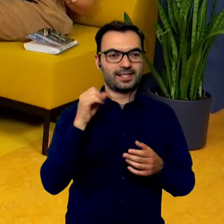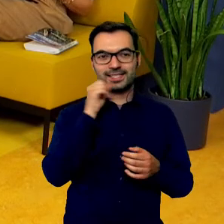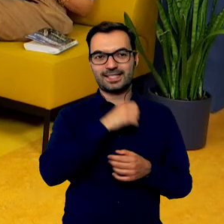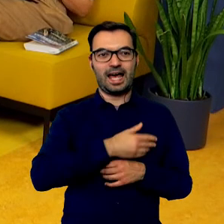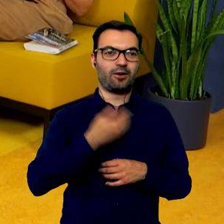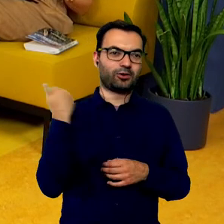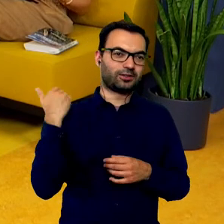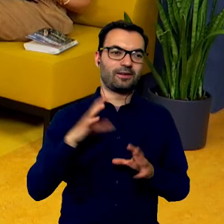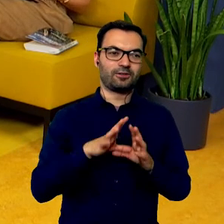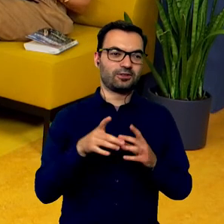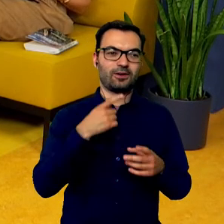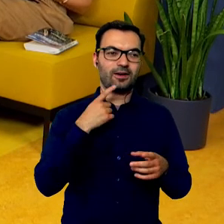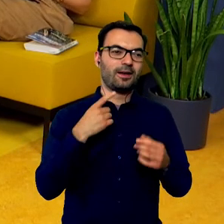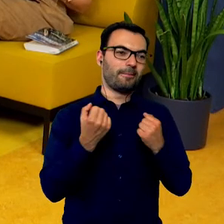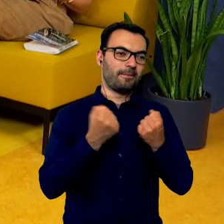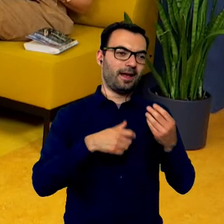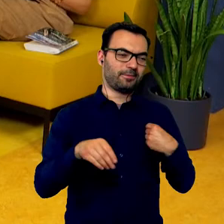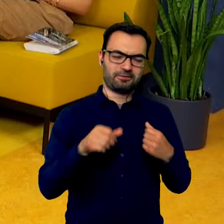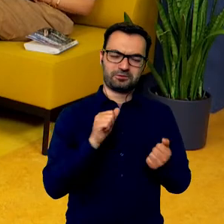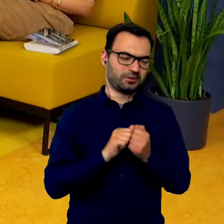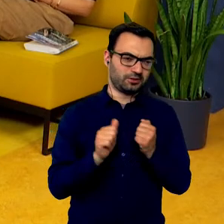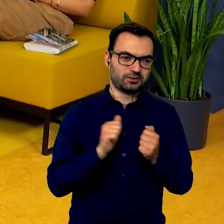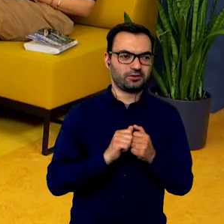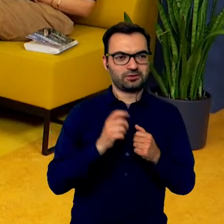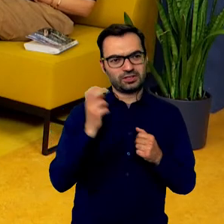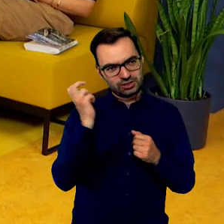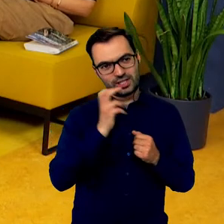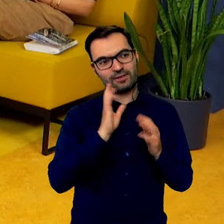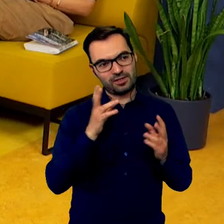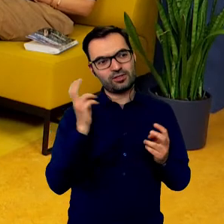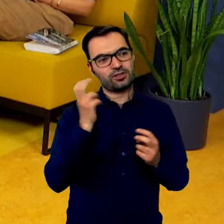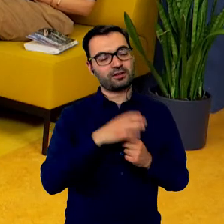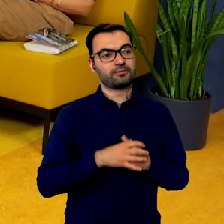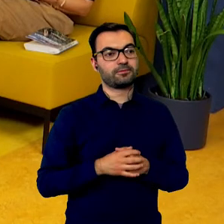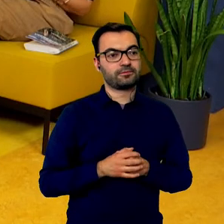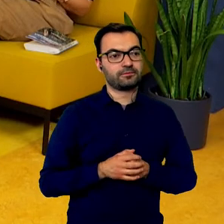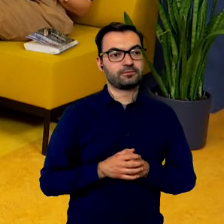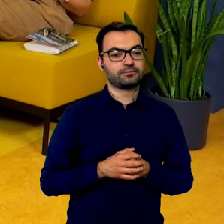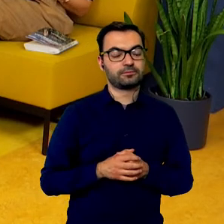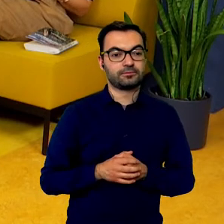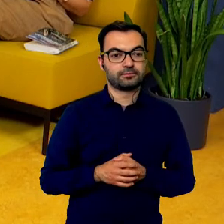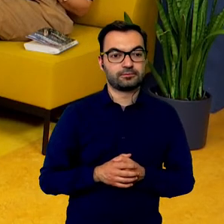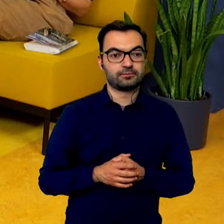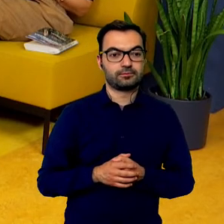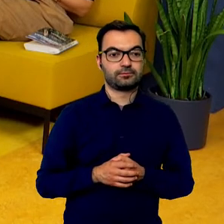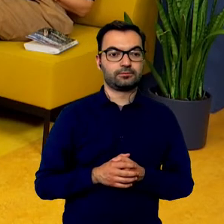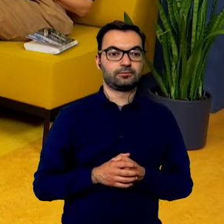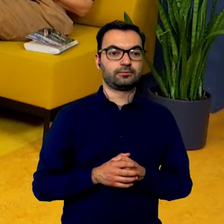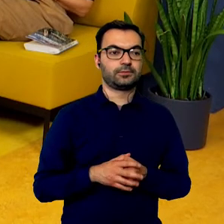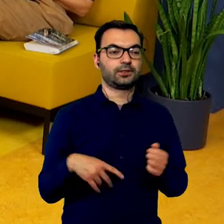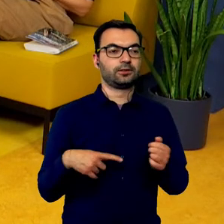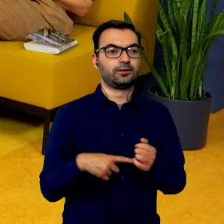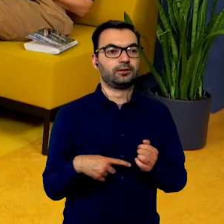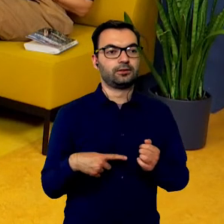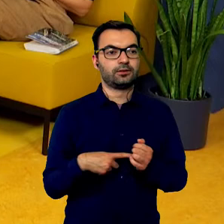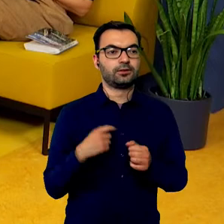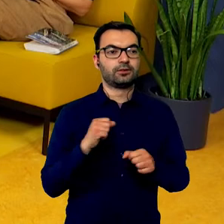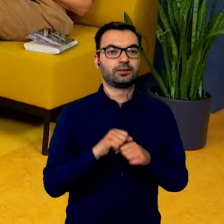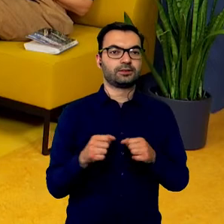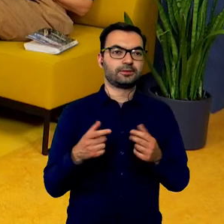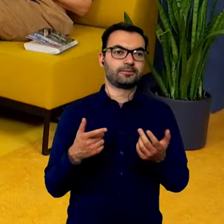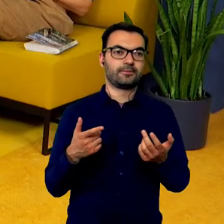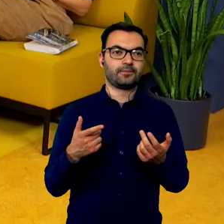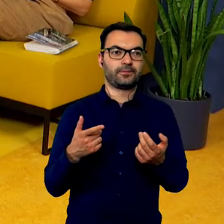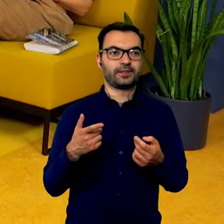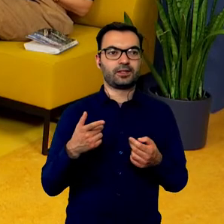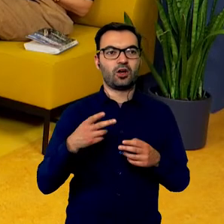wszystko będzie z dykty, ale też będzie ciekawie wyglądało. Czy to jest jakiś